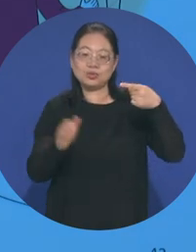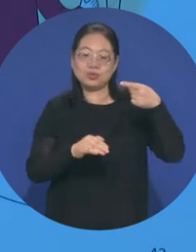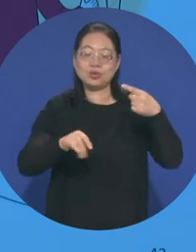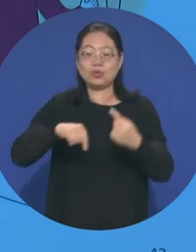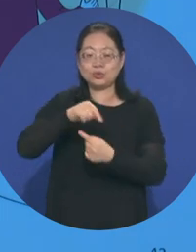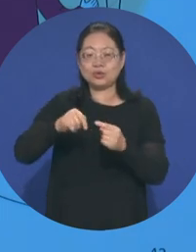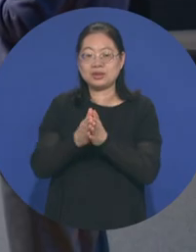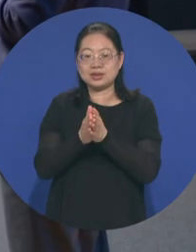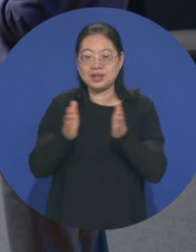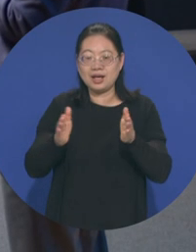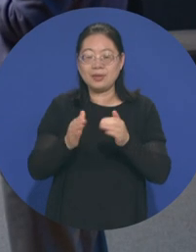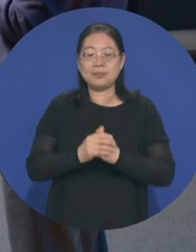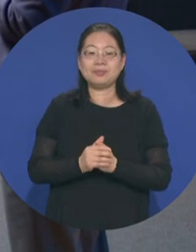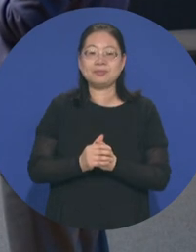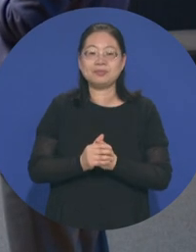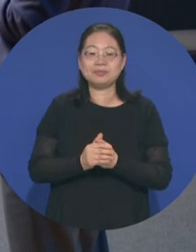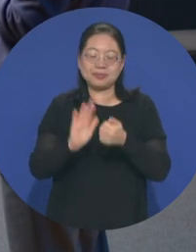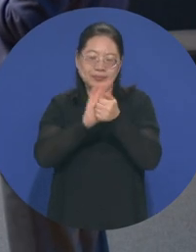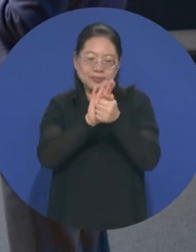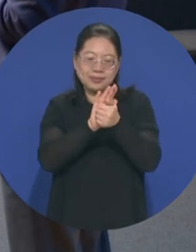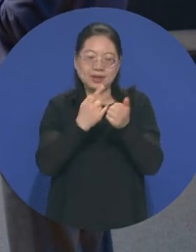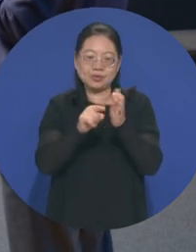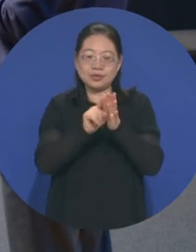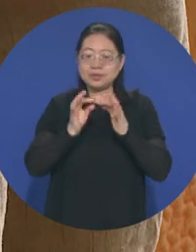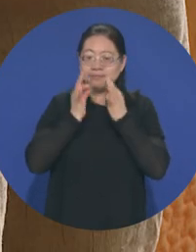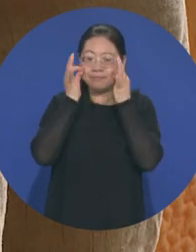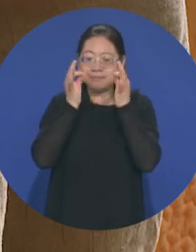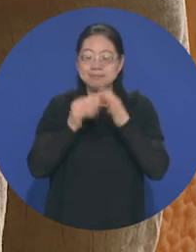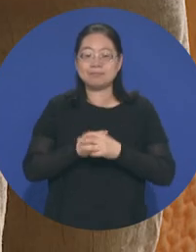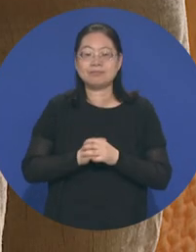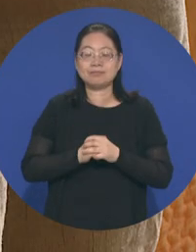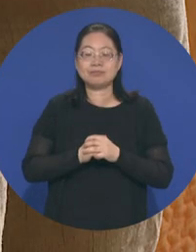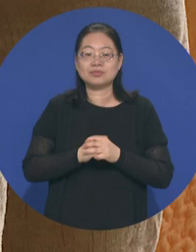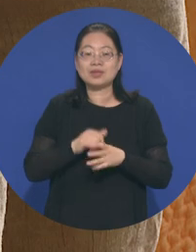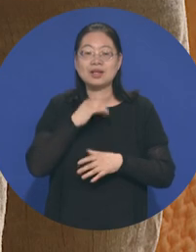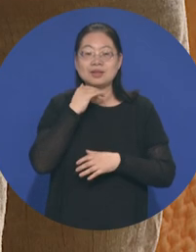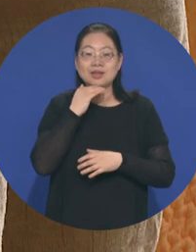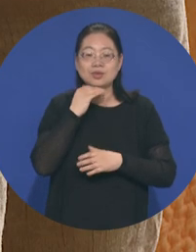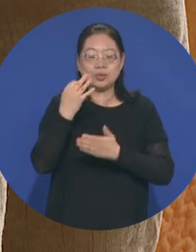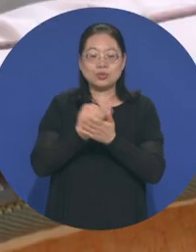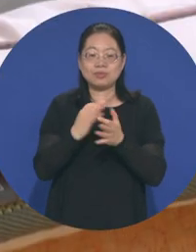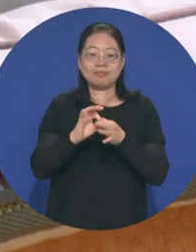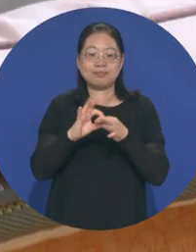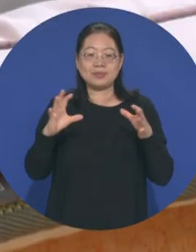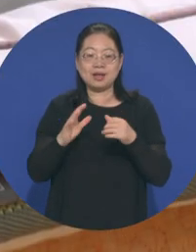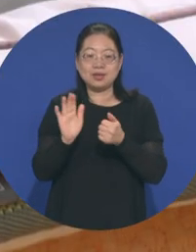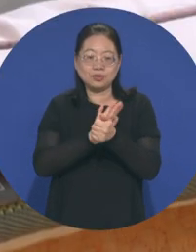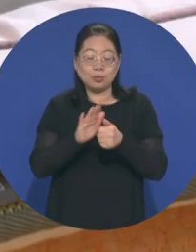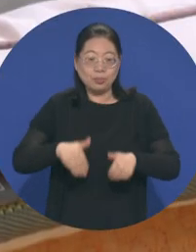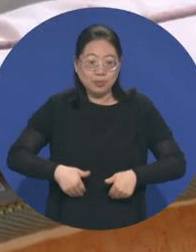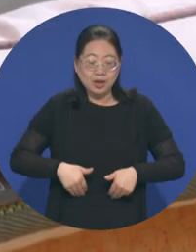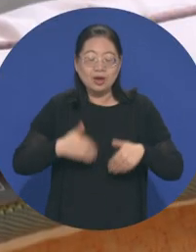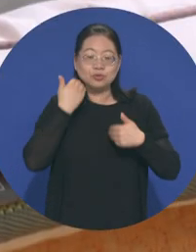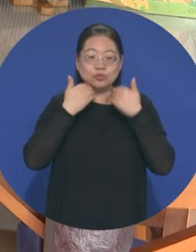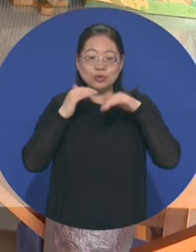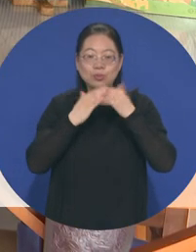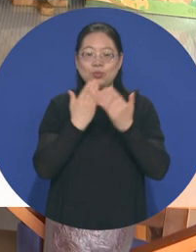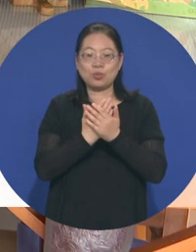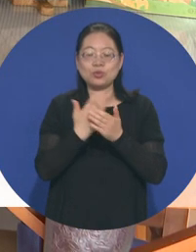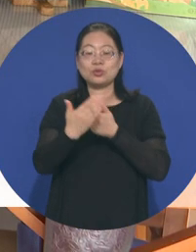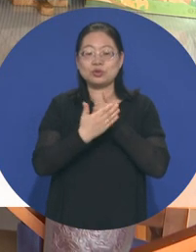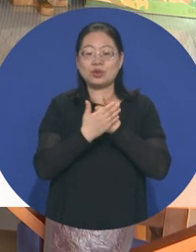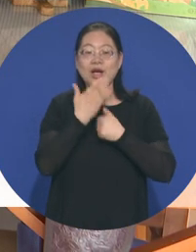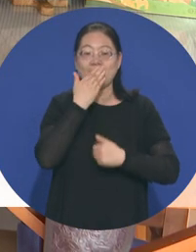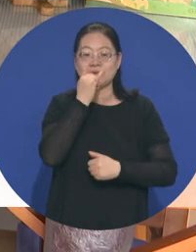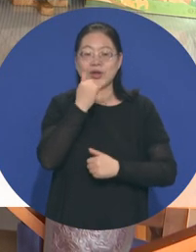운영을 시작하며 빈틈없는 복지를 실현 중입니다. 먼저 연령, 소득 상관없이 돌봄이 필요한 누구나 지원을 받을